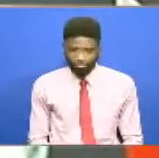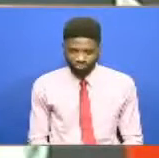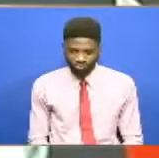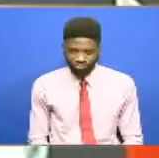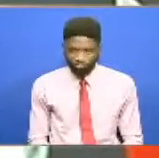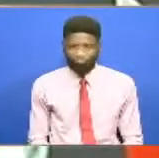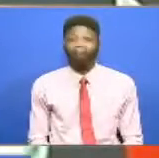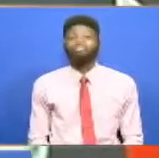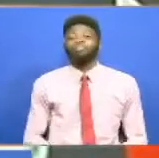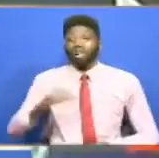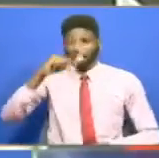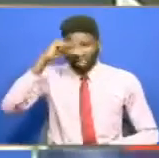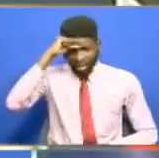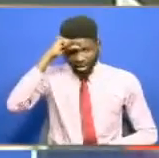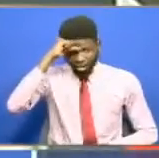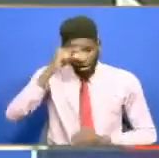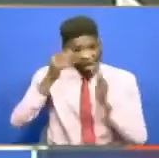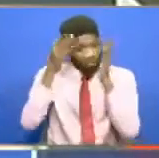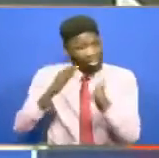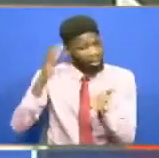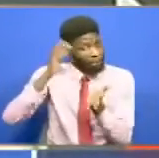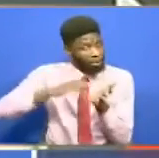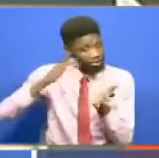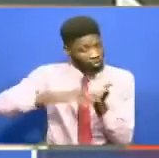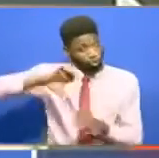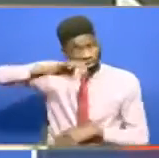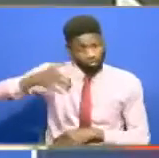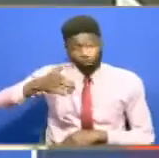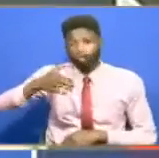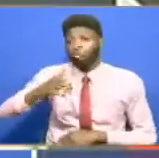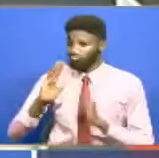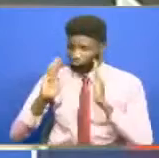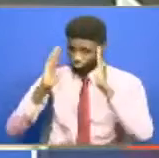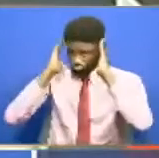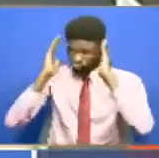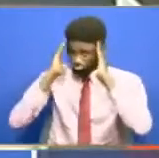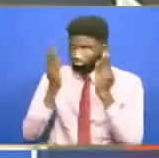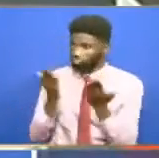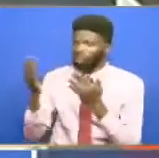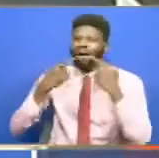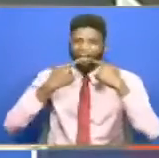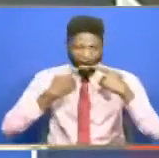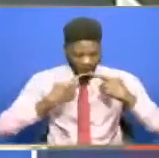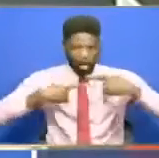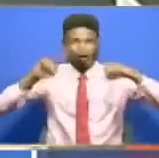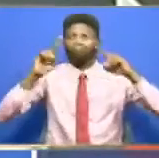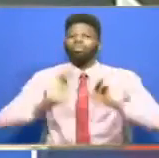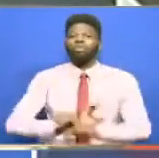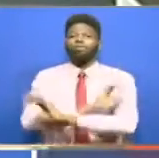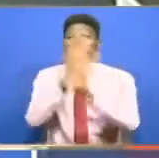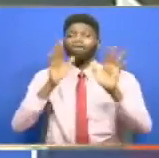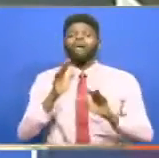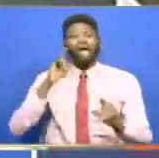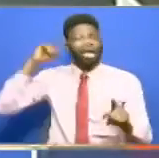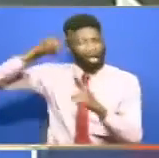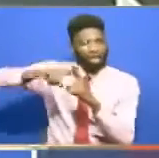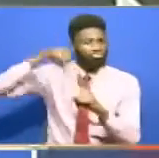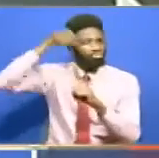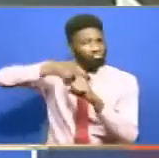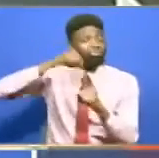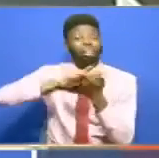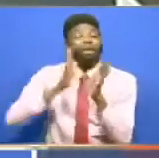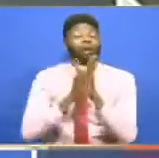Haya, naye gavana wa kaunti ya Machakos Dr. Alfred Mutua ametangaza azma yake ya kugombea urais mwaka